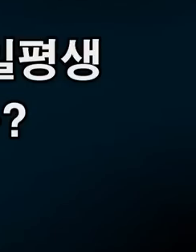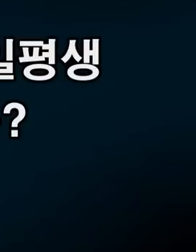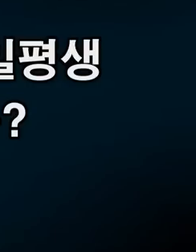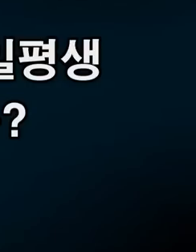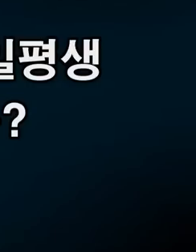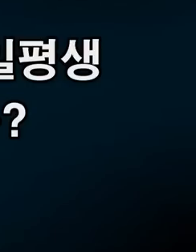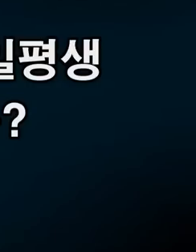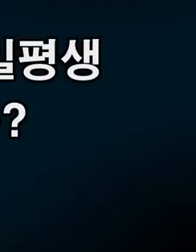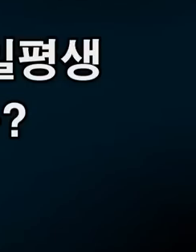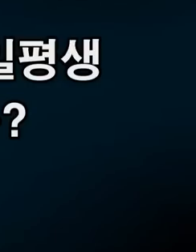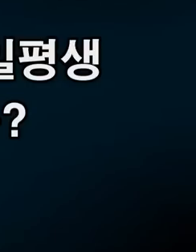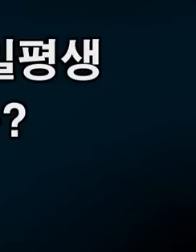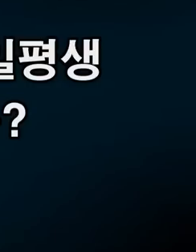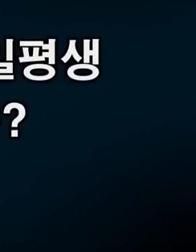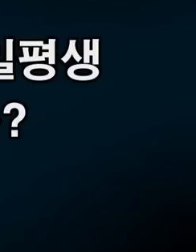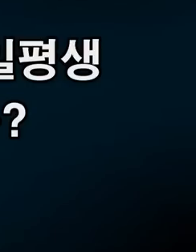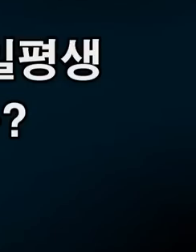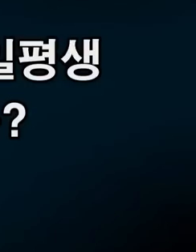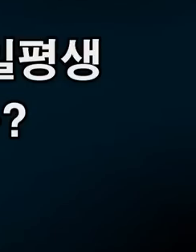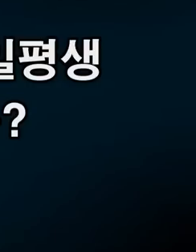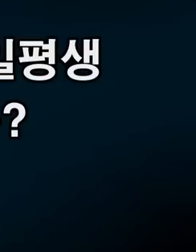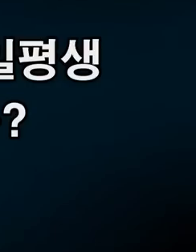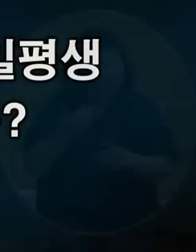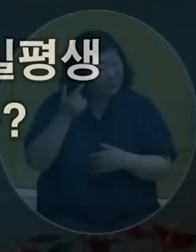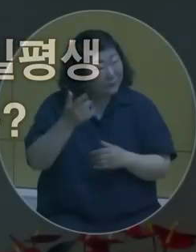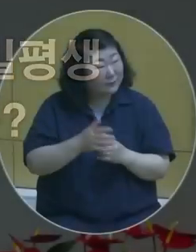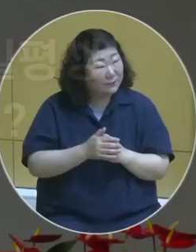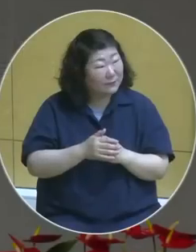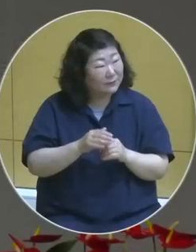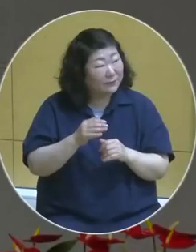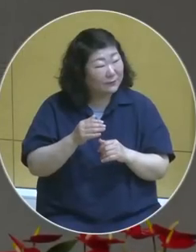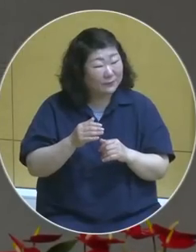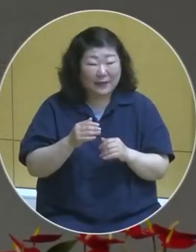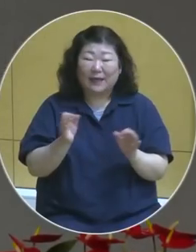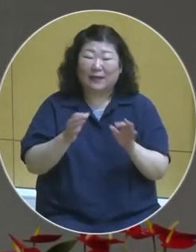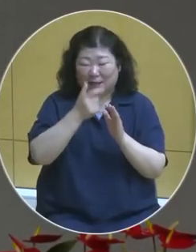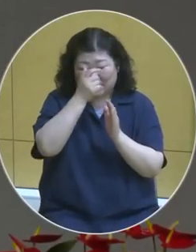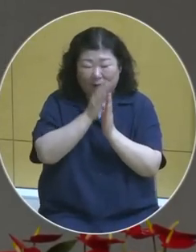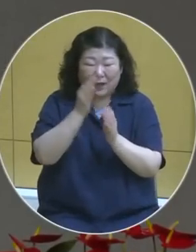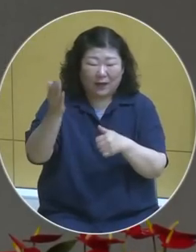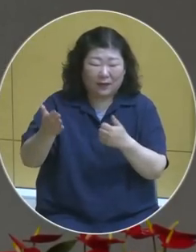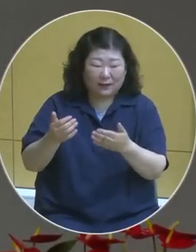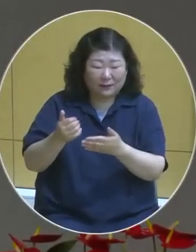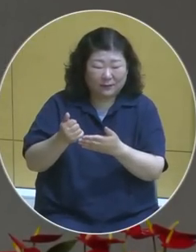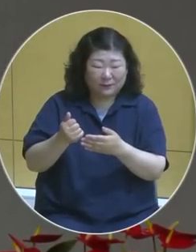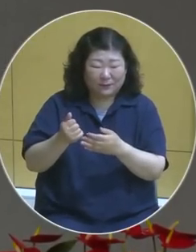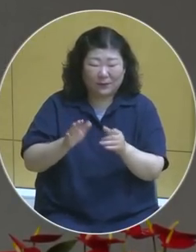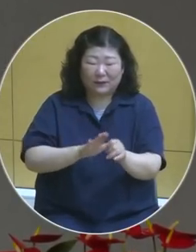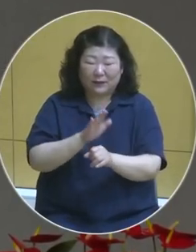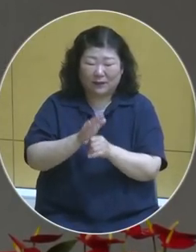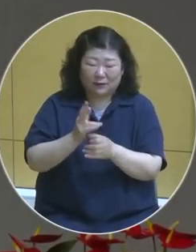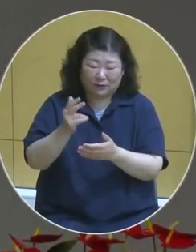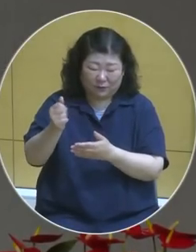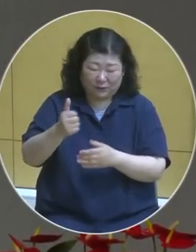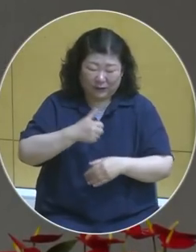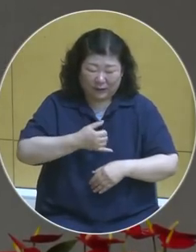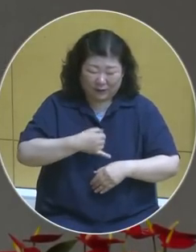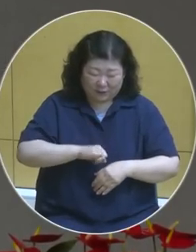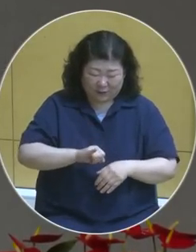헌신하며 살겠습니까? 예. 우리 손 내리시고 잠깐 기도하겠습니다. 하나님, 사랑하는 주의